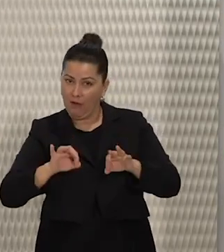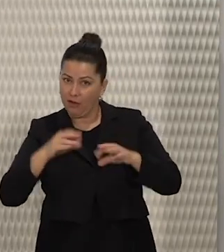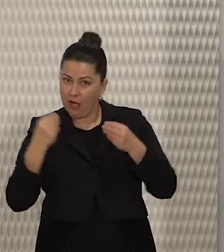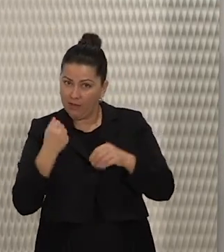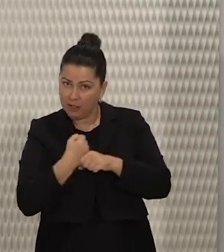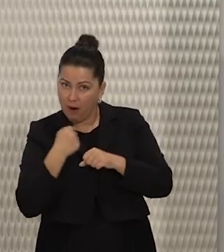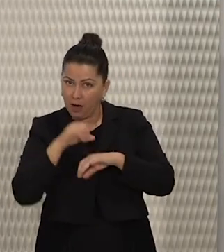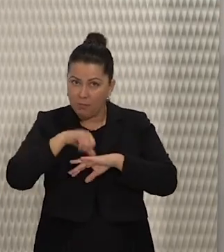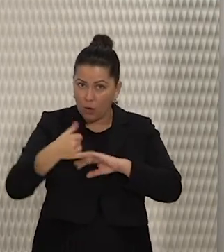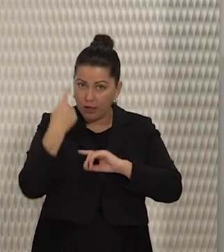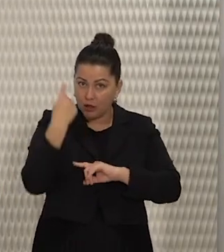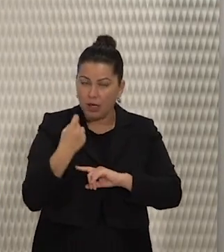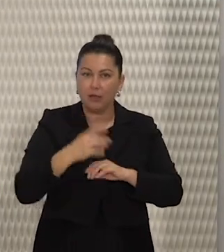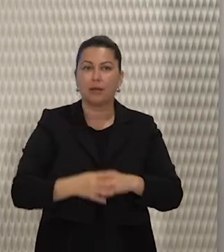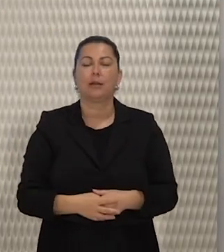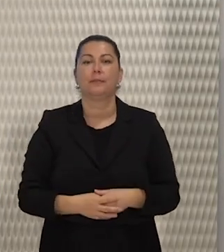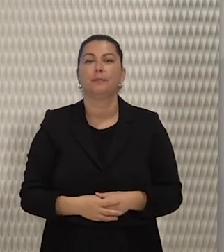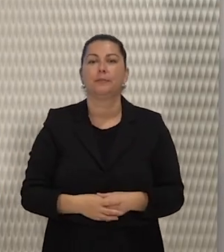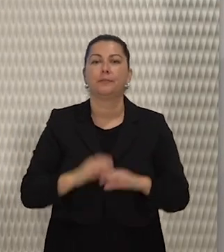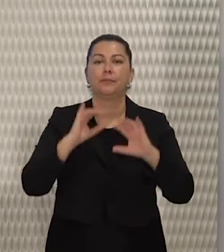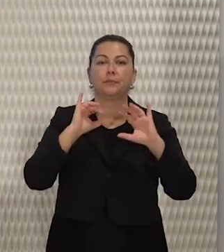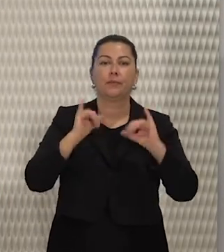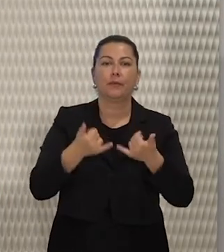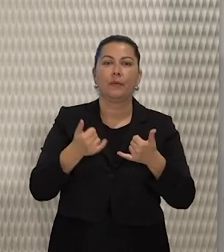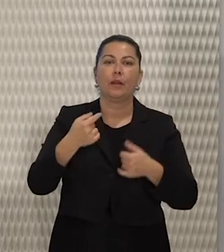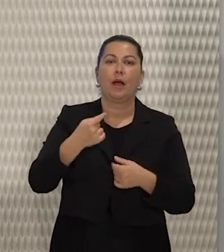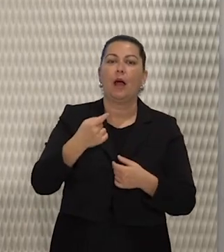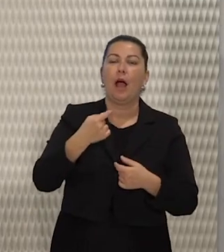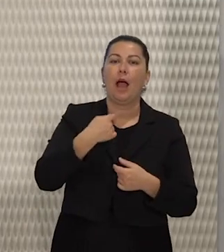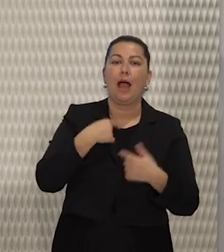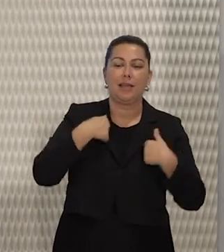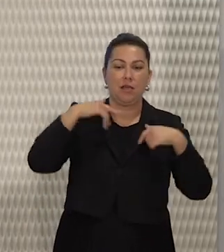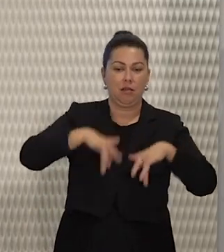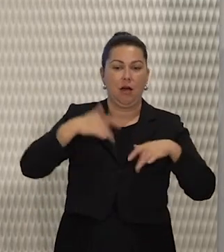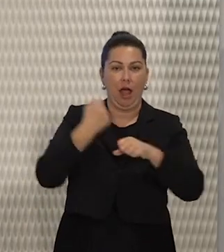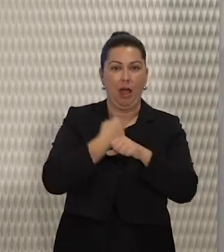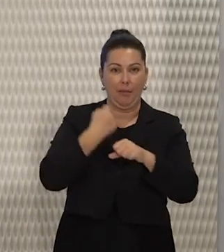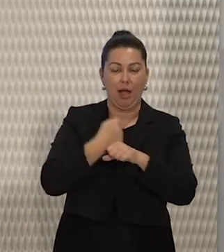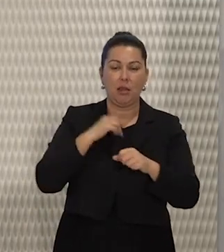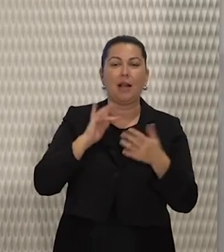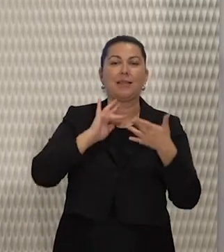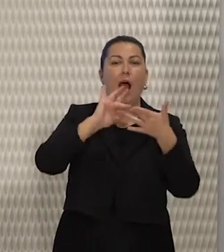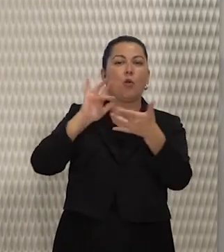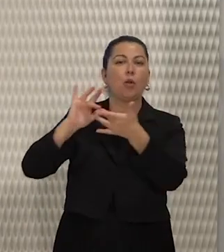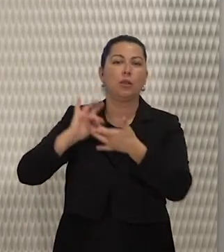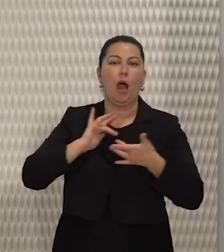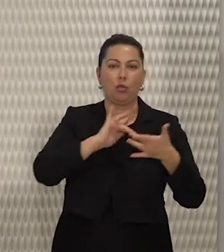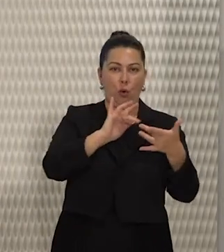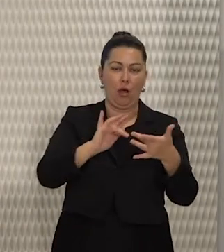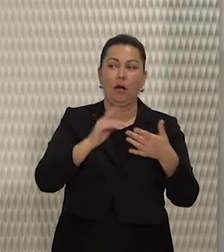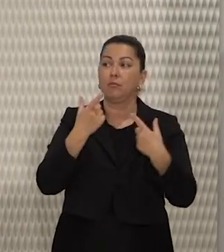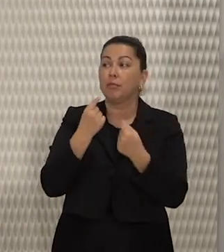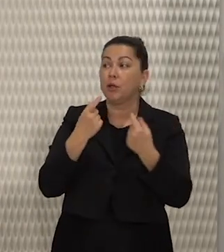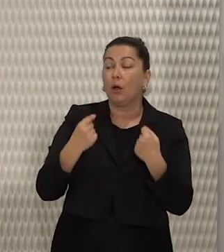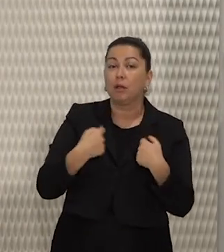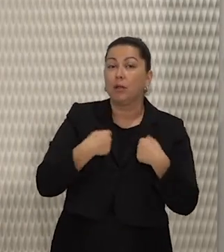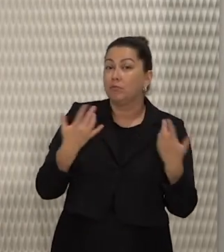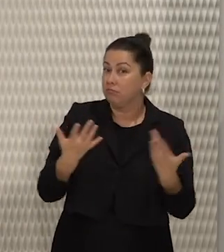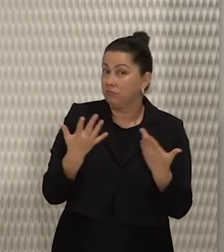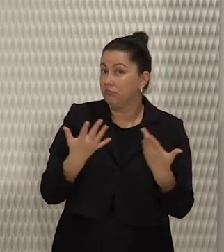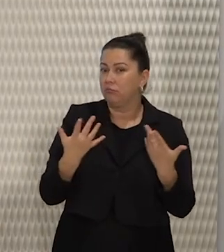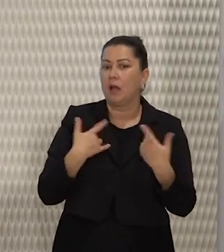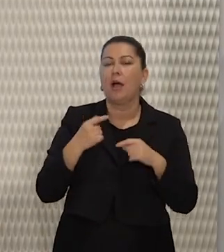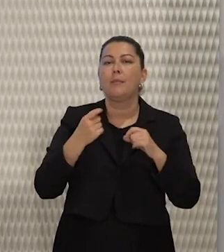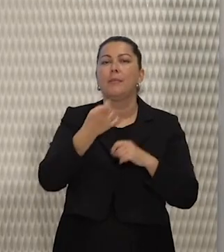was machen kann. Ich bin der Kadir, ich arbeite hier als Annotator. Das bedeutet, wir ziehen